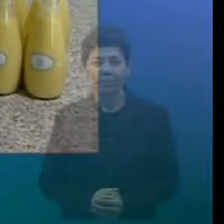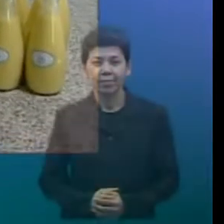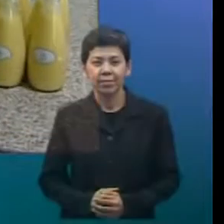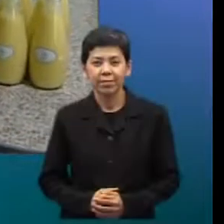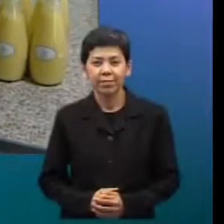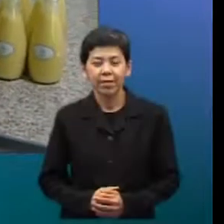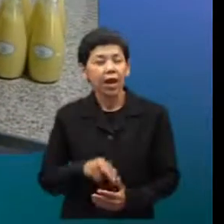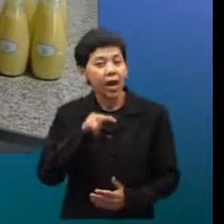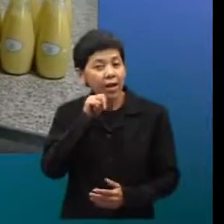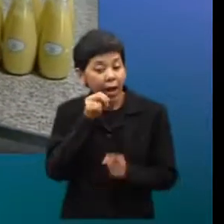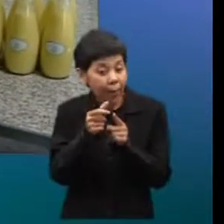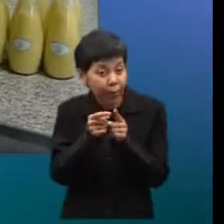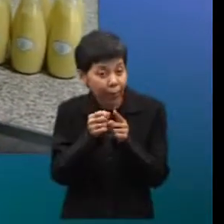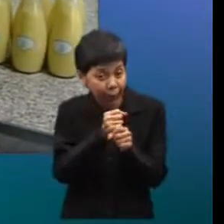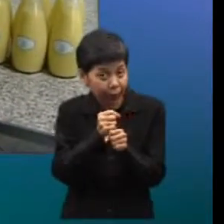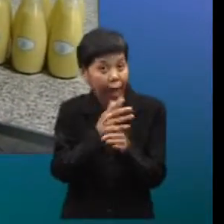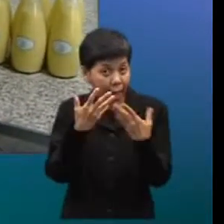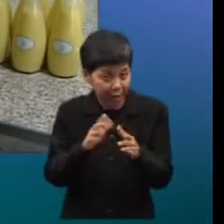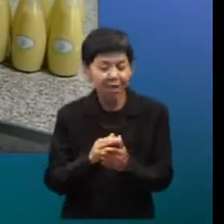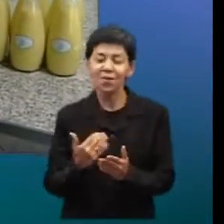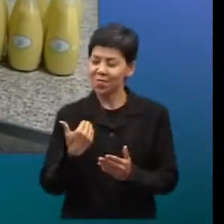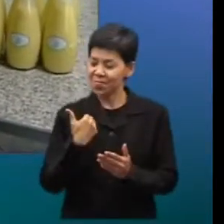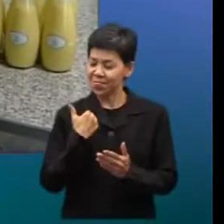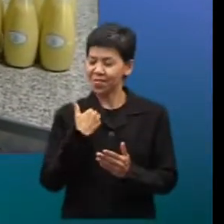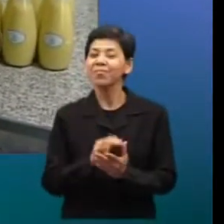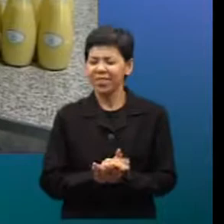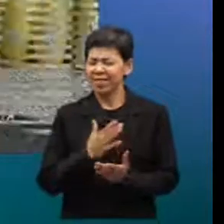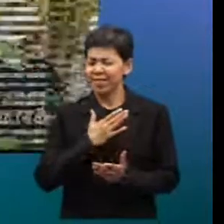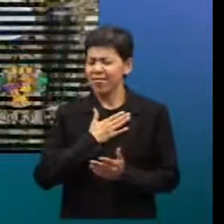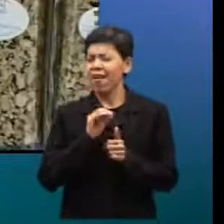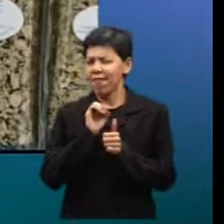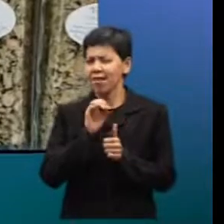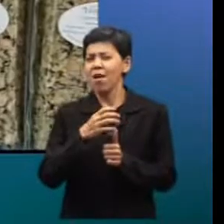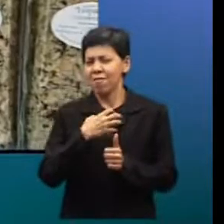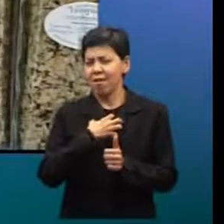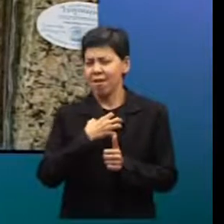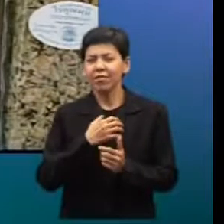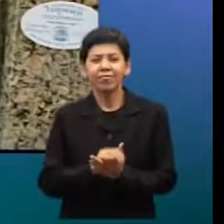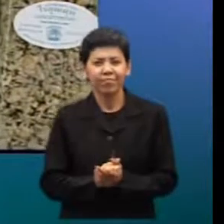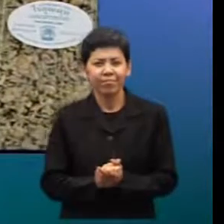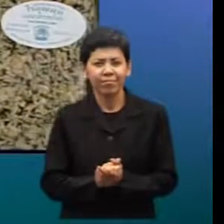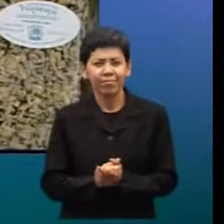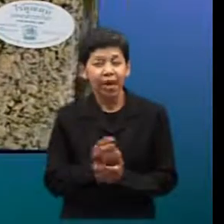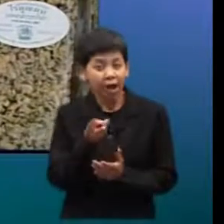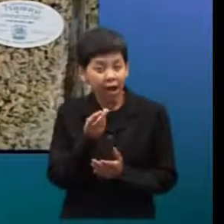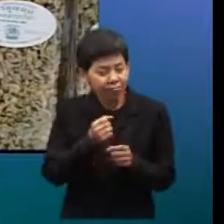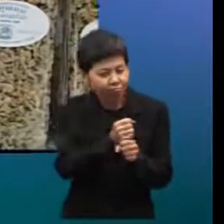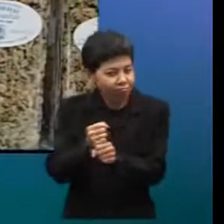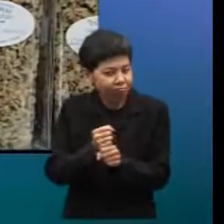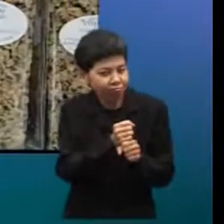นอกจากน้ำนมข้าวโพดแล้วผลิตภัณฑ์อีกชนิดหนึ่งที่ผมอยากพาไปดูก็คือกระยาศาสตร์น้ำ